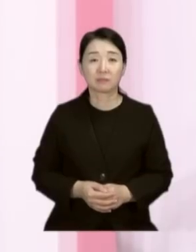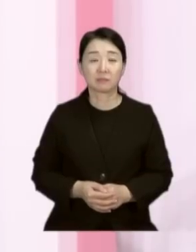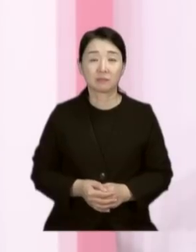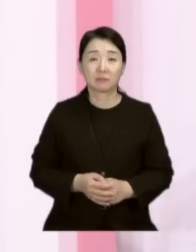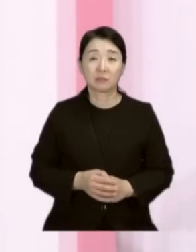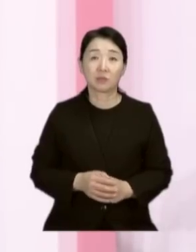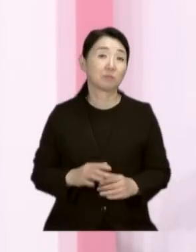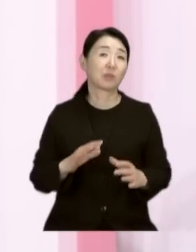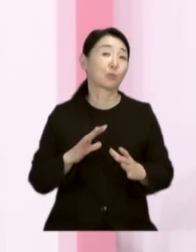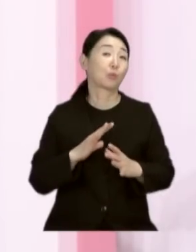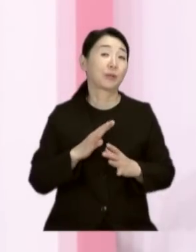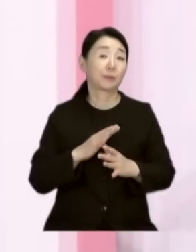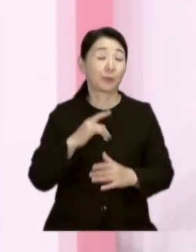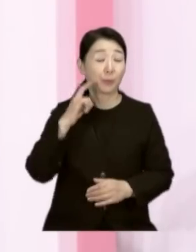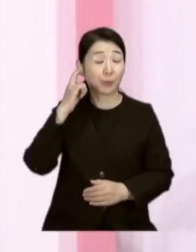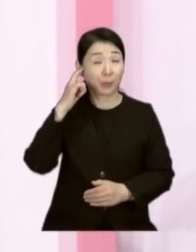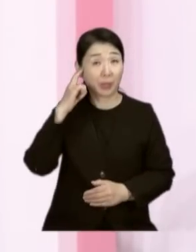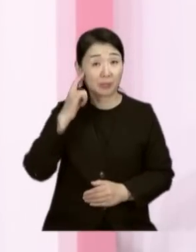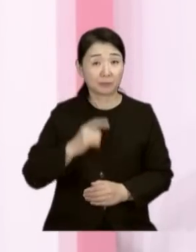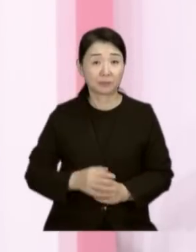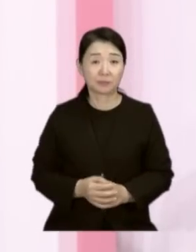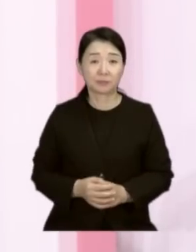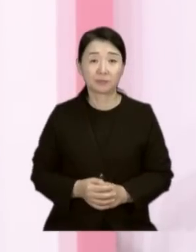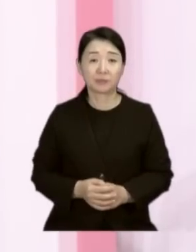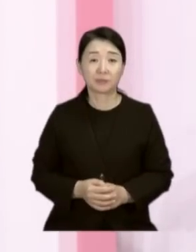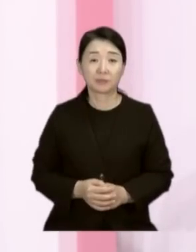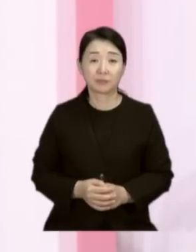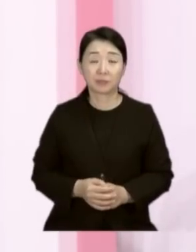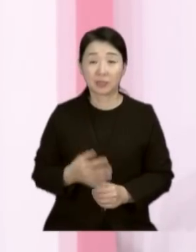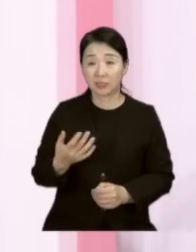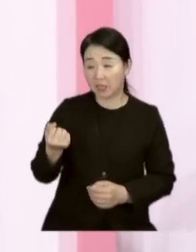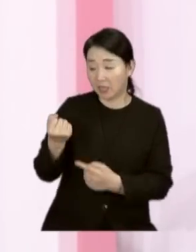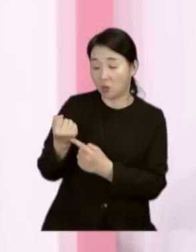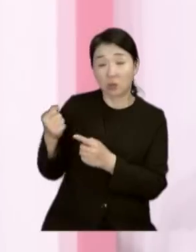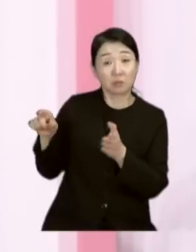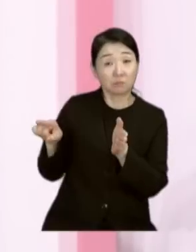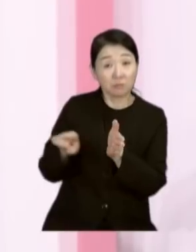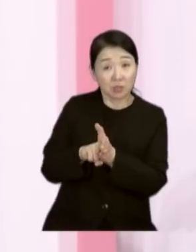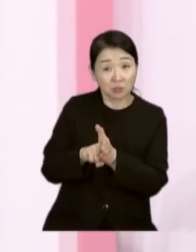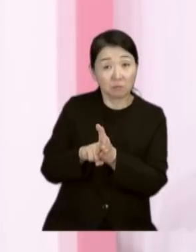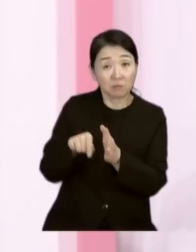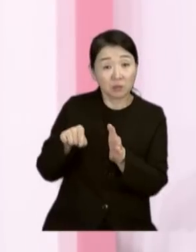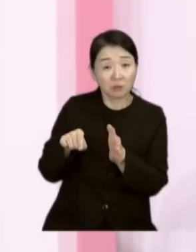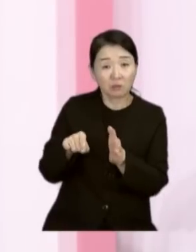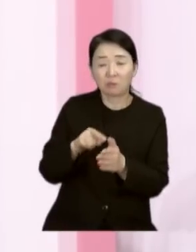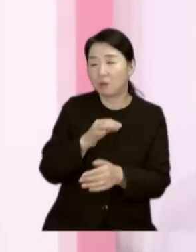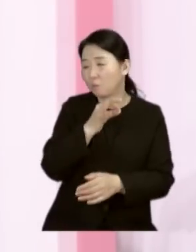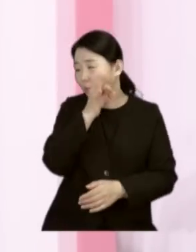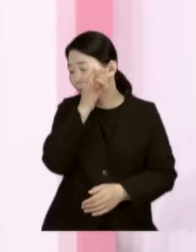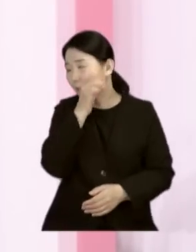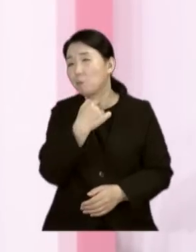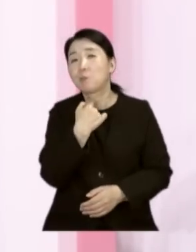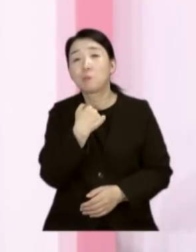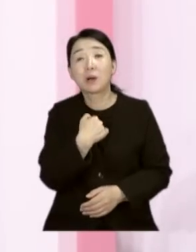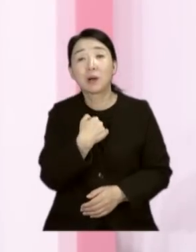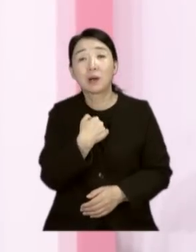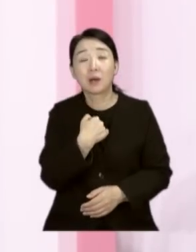정말 놀랬어요. 그동안 내가 갖고 있던 믿음은 정말